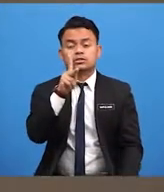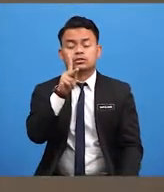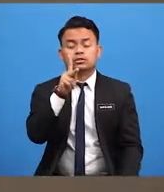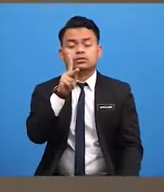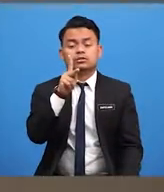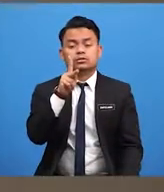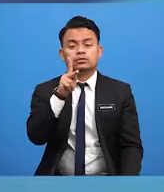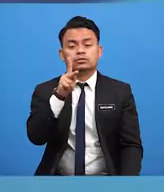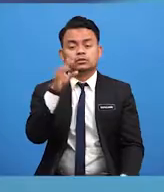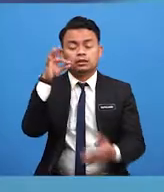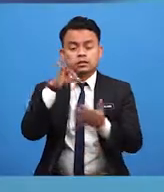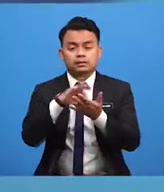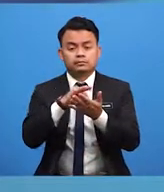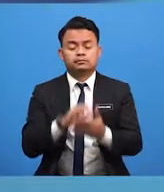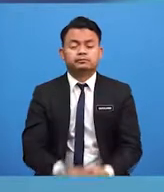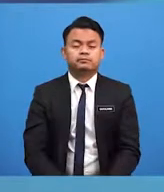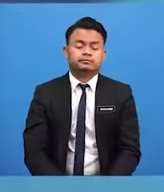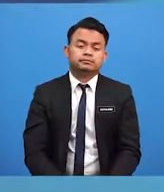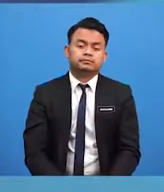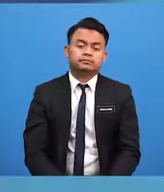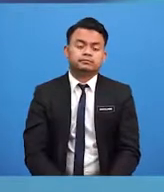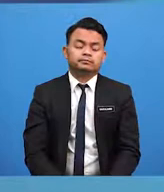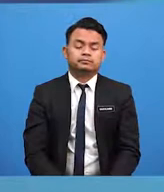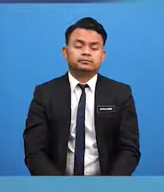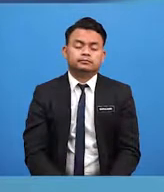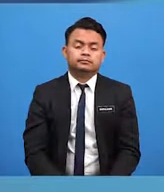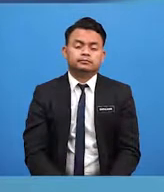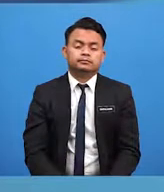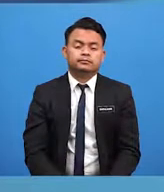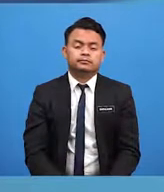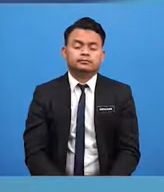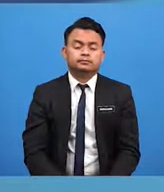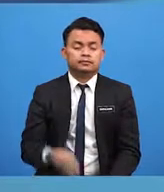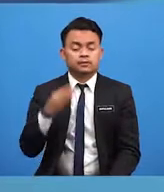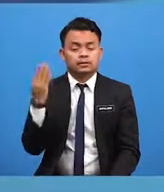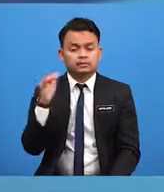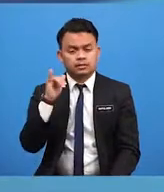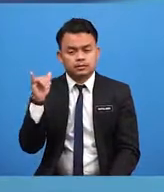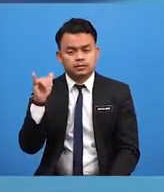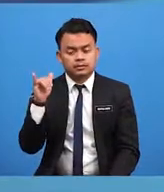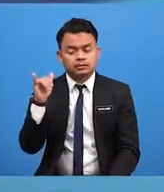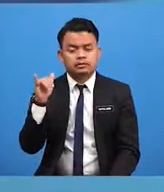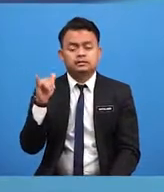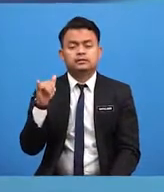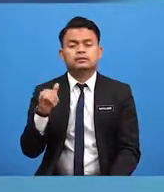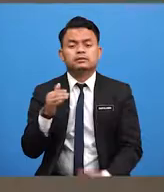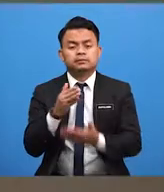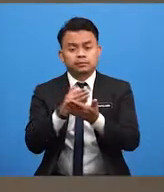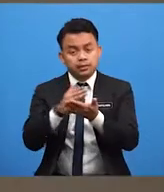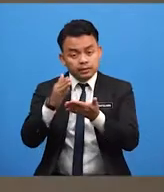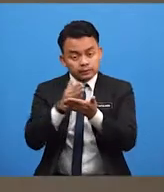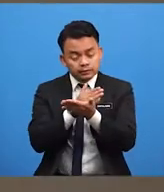500 gram ayam. Biasanya, untuk stok ayam, bahagian ayam yang digunakan